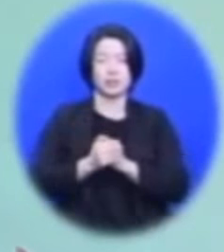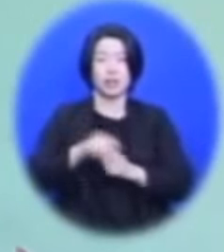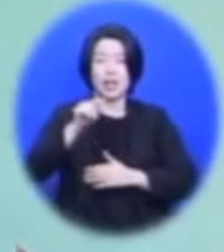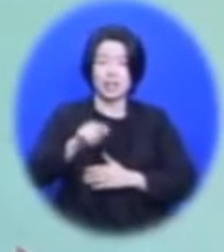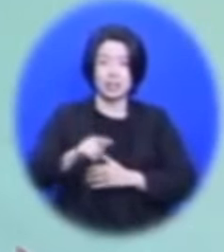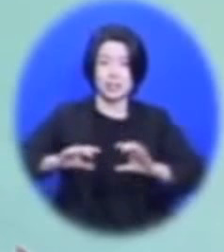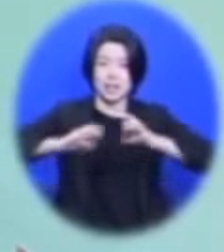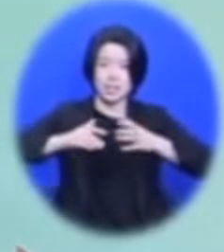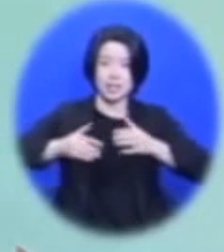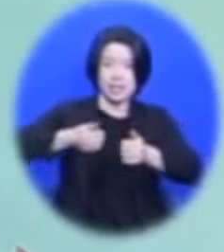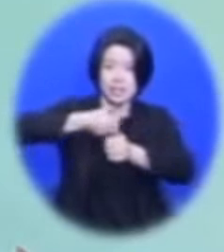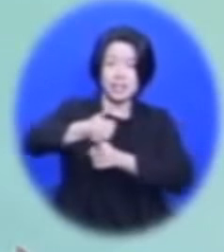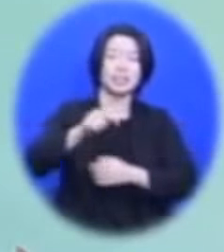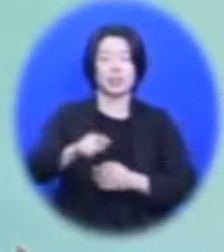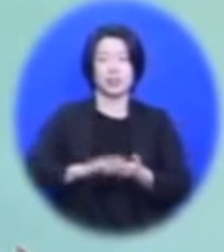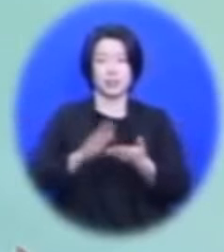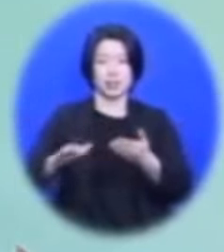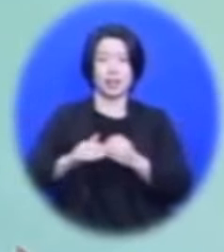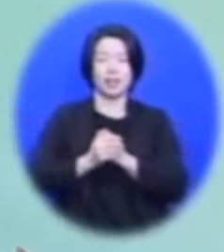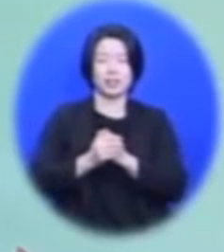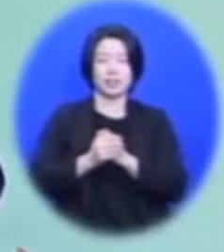이것이 세상을 이기는 겁니다.